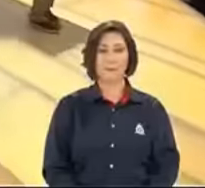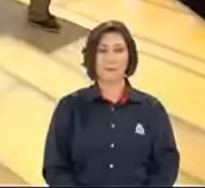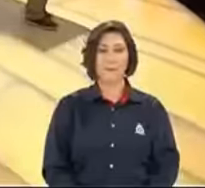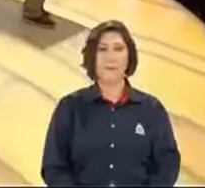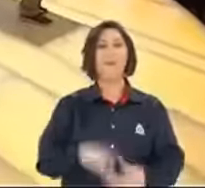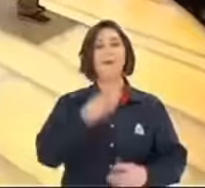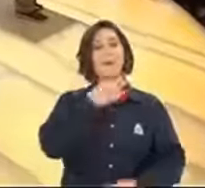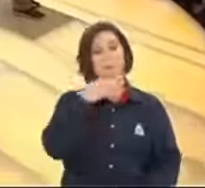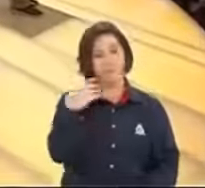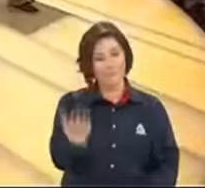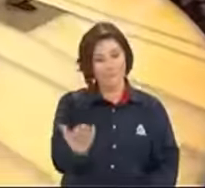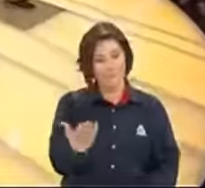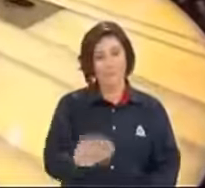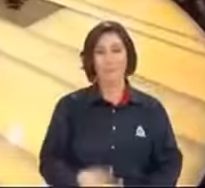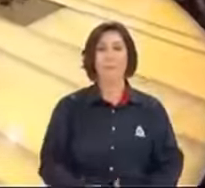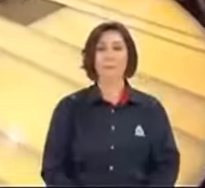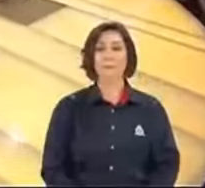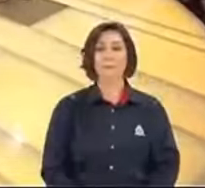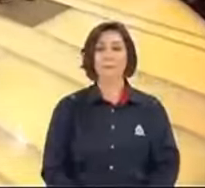Teşekkür ederiz.